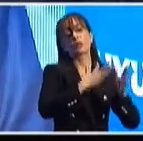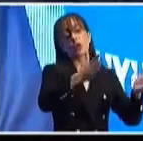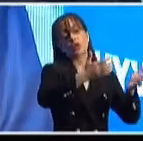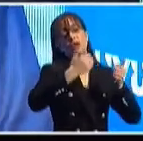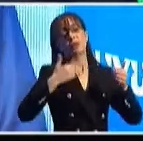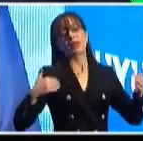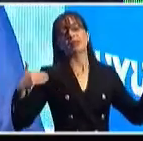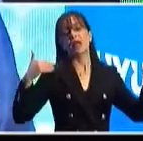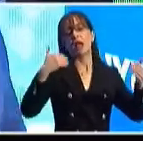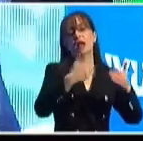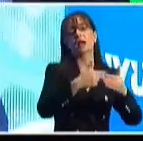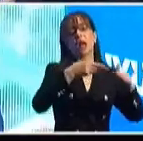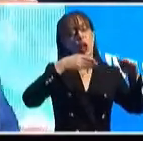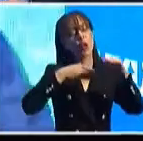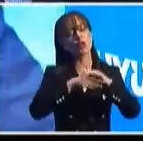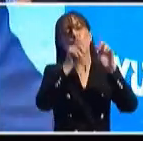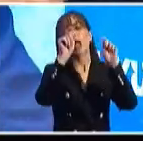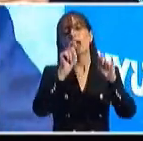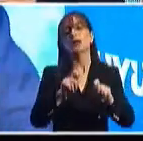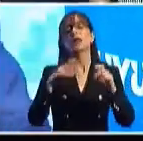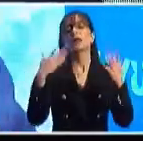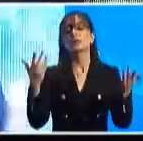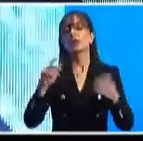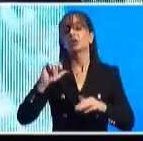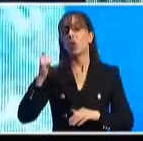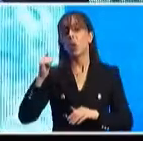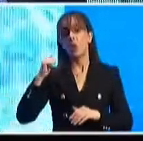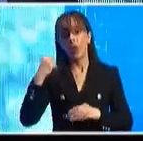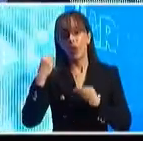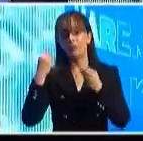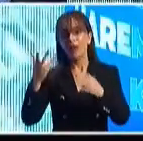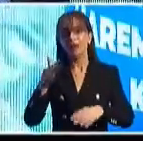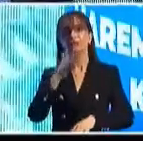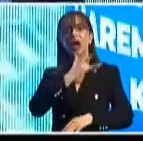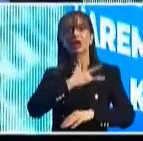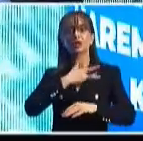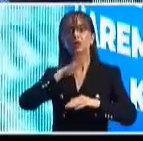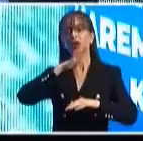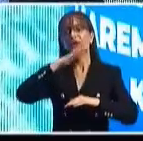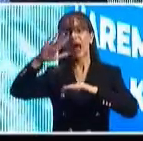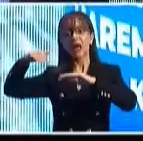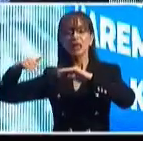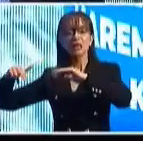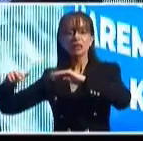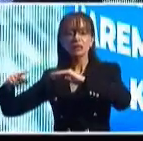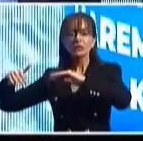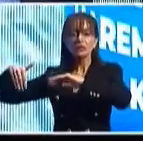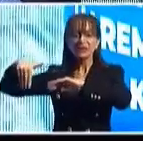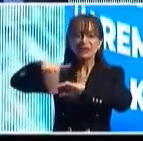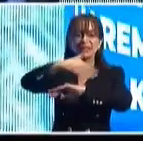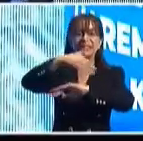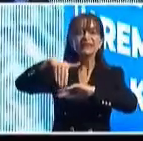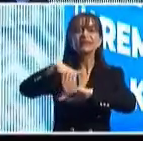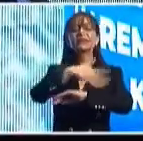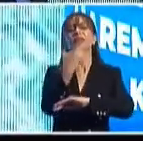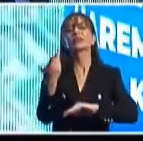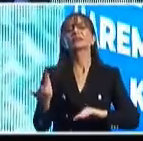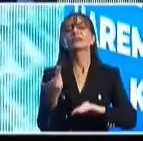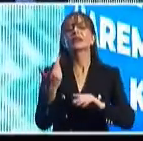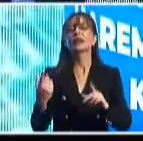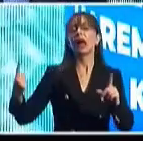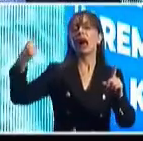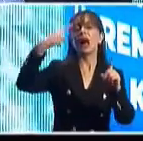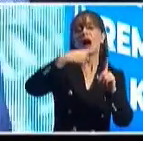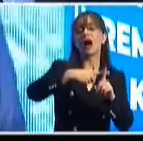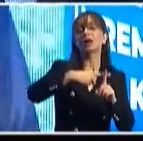sağlayacağız. Yine çok önemsediğimiz sahil yolunun Anadolu'da alternatifi olacak 28-23.8